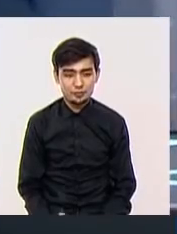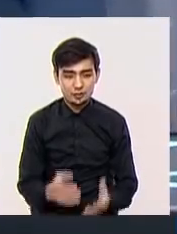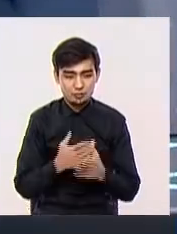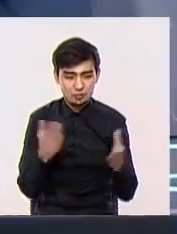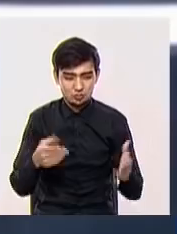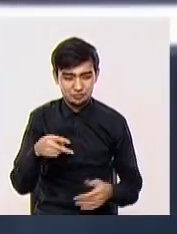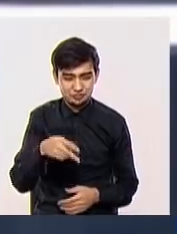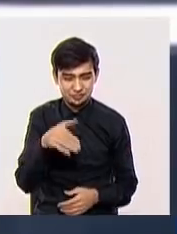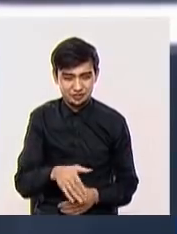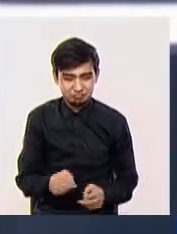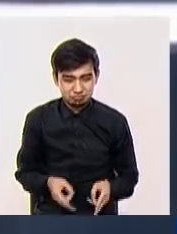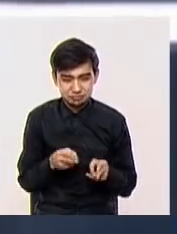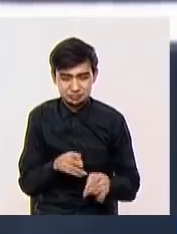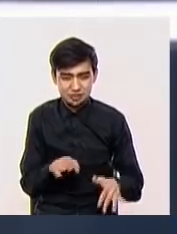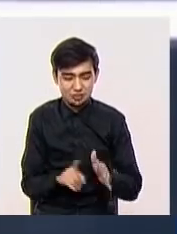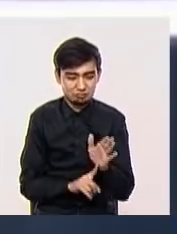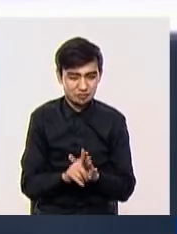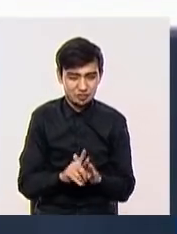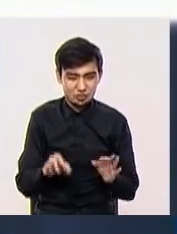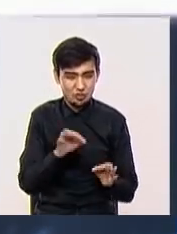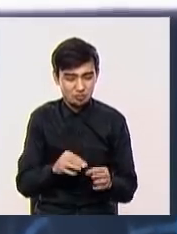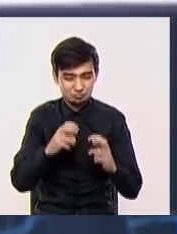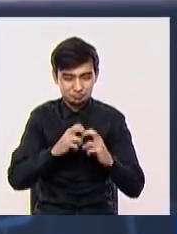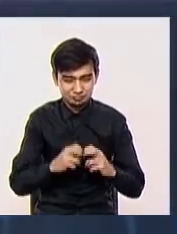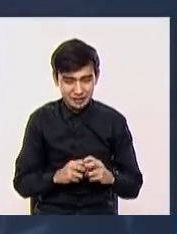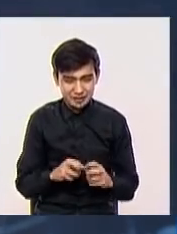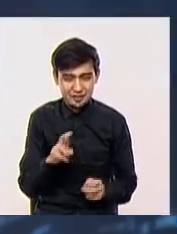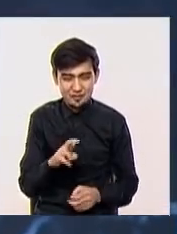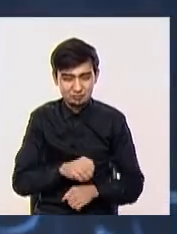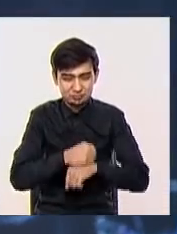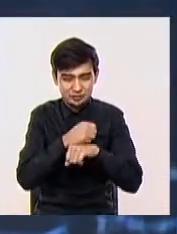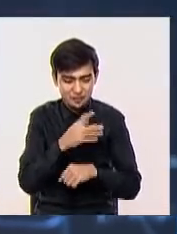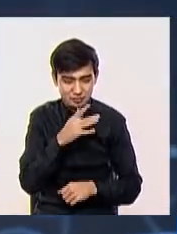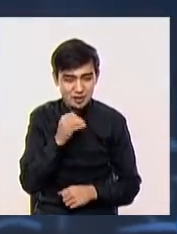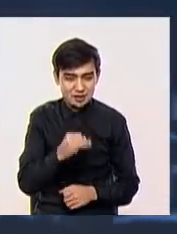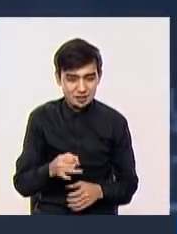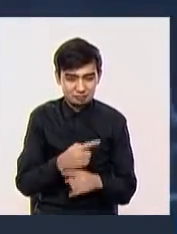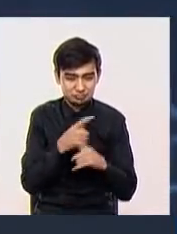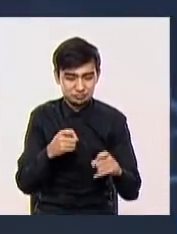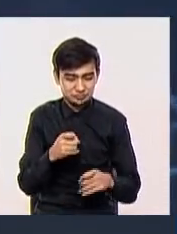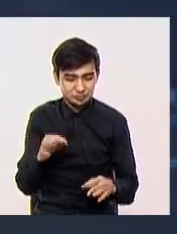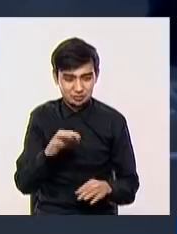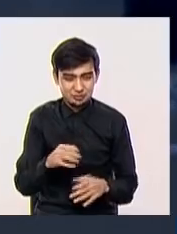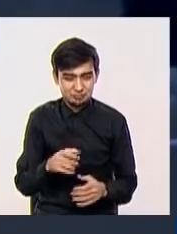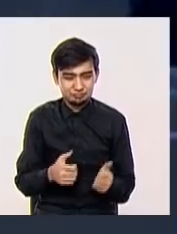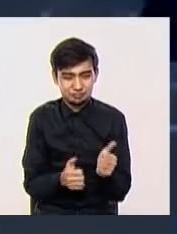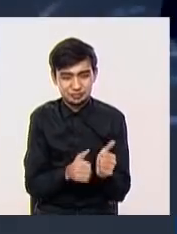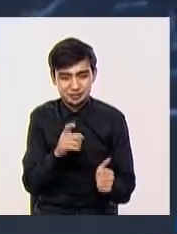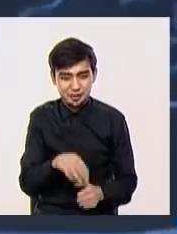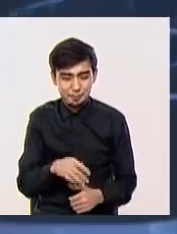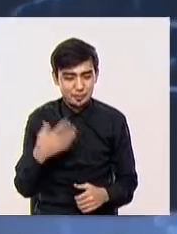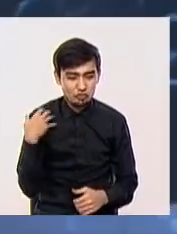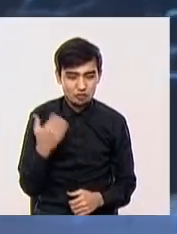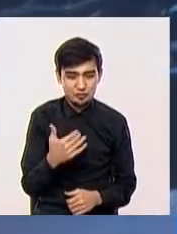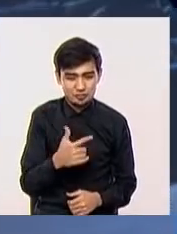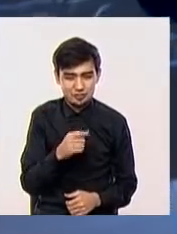Больше 2000 уголовных дел заведено по итогам расследования январских событий, сообщил заместитель начальника первой службы